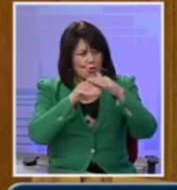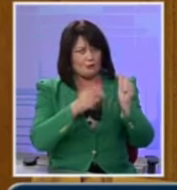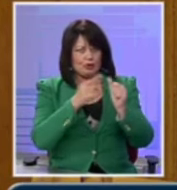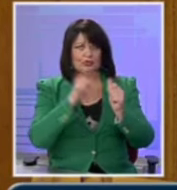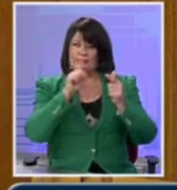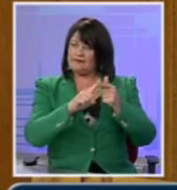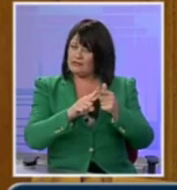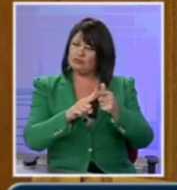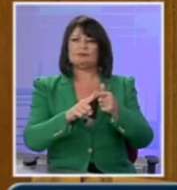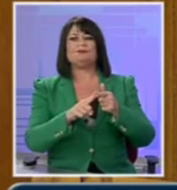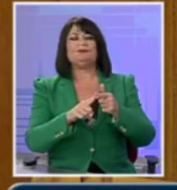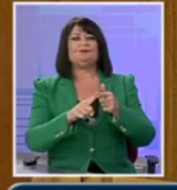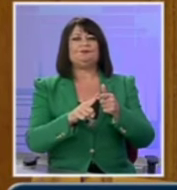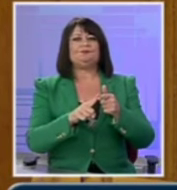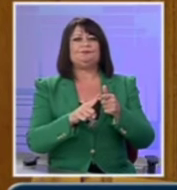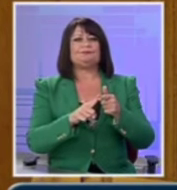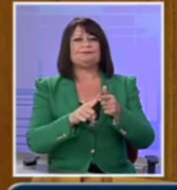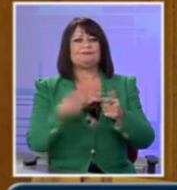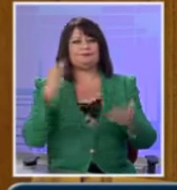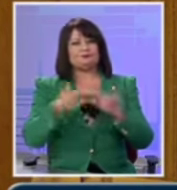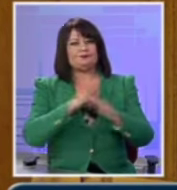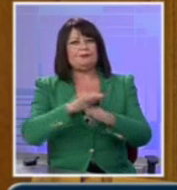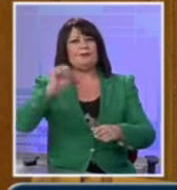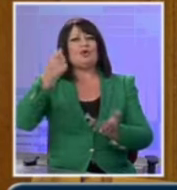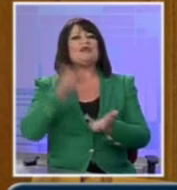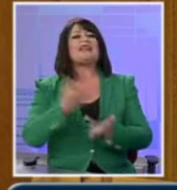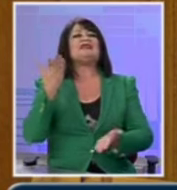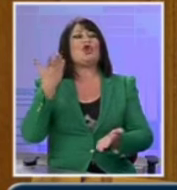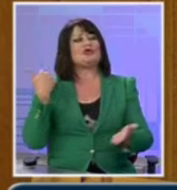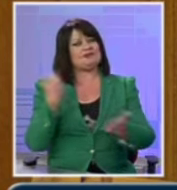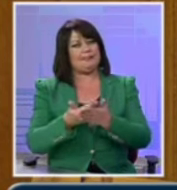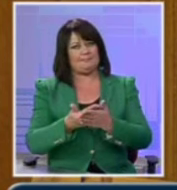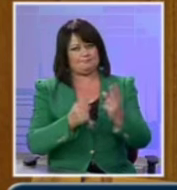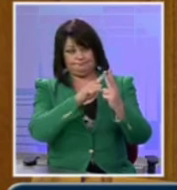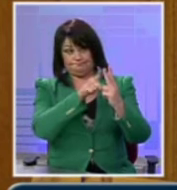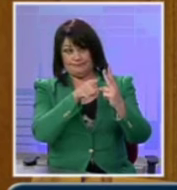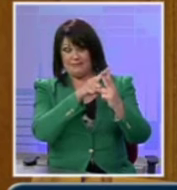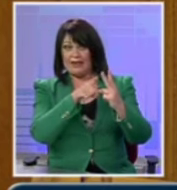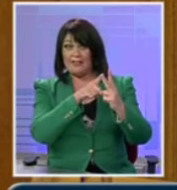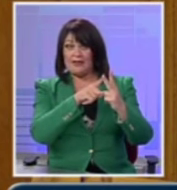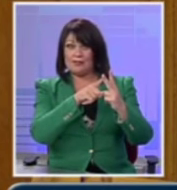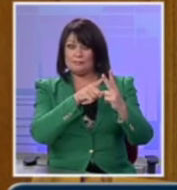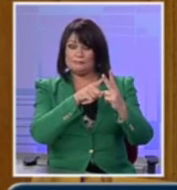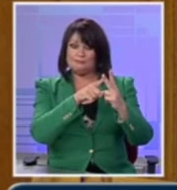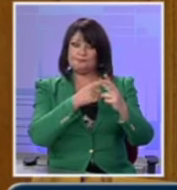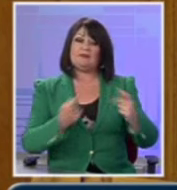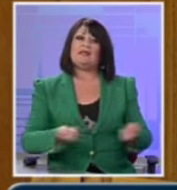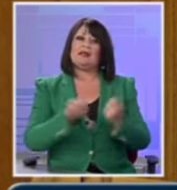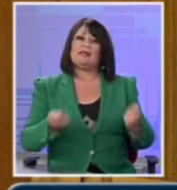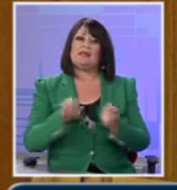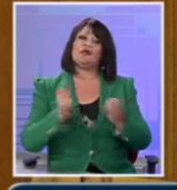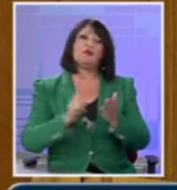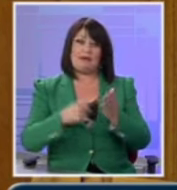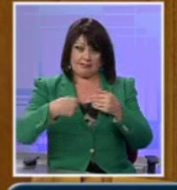δεύτερος είναι η ολοκλήρωση της πρώτης αξιολόγησης. Και οι δύο αυτές εξελίξεις πρέπει να γίνουν